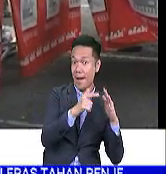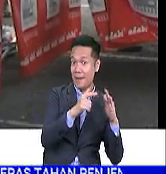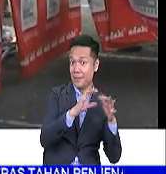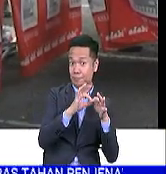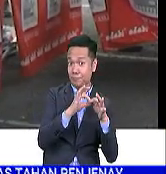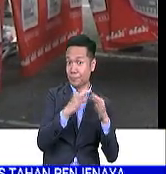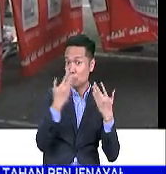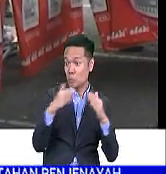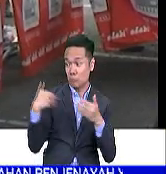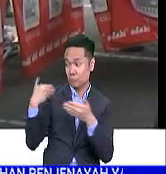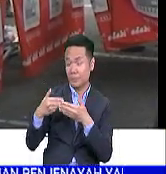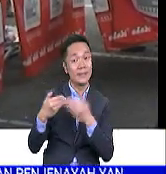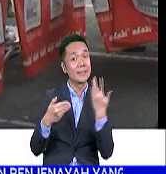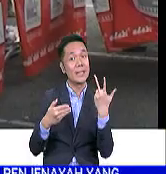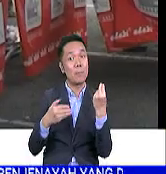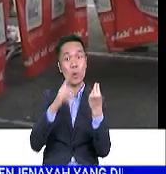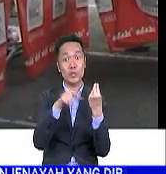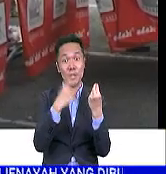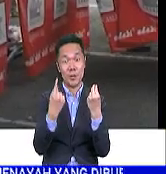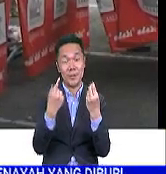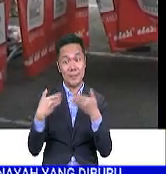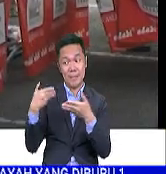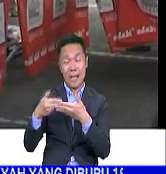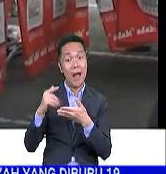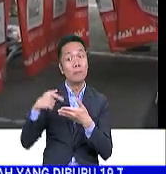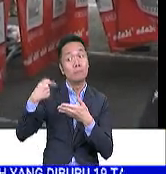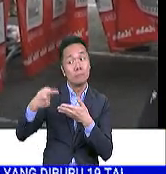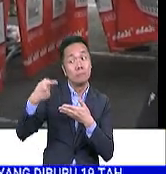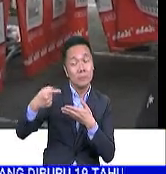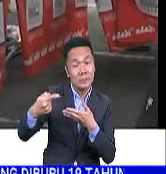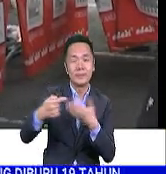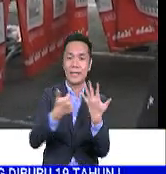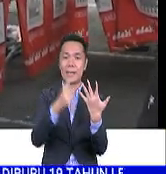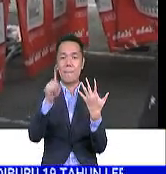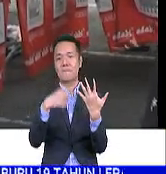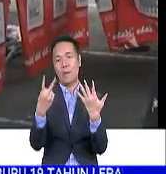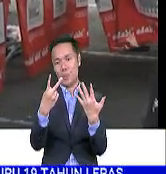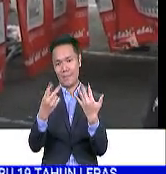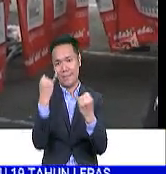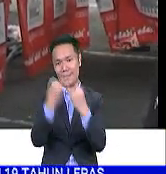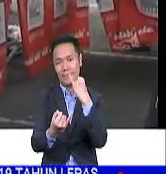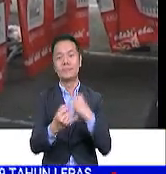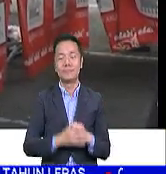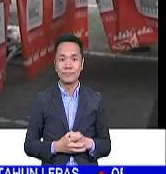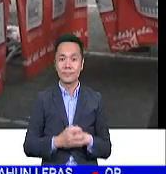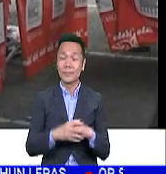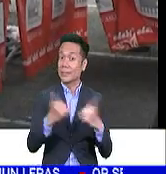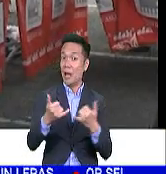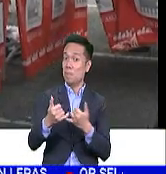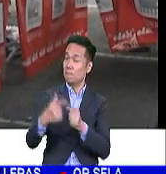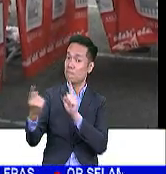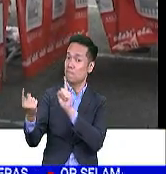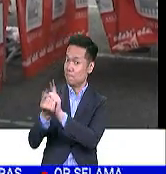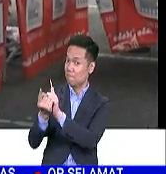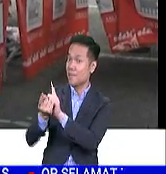berlangsung, telah pun berlangsung sejak 30 Januari lalu dan akan terus berlangsung sehingga 6 Februari depan. Jadi untuk berkongsi dengan lebih